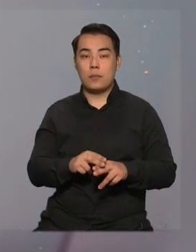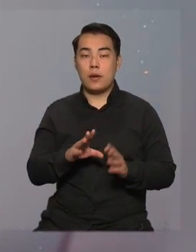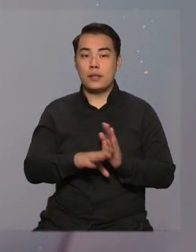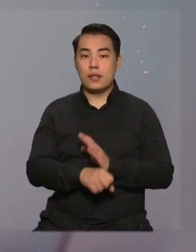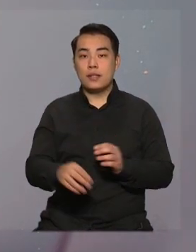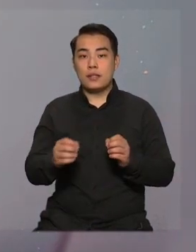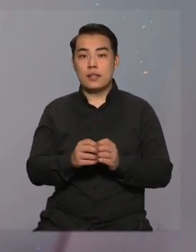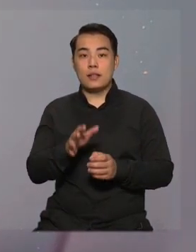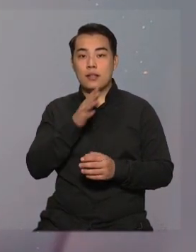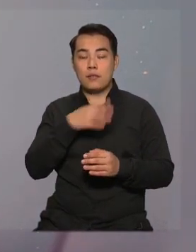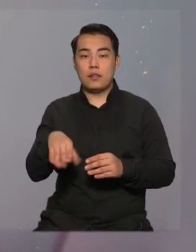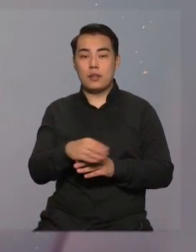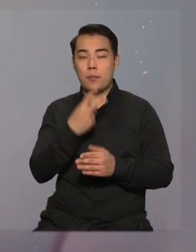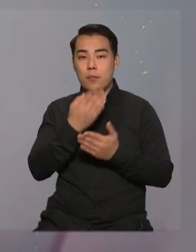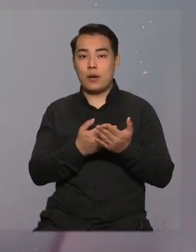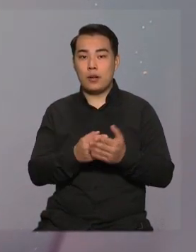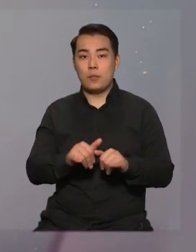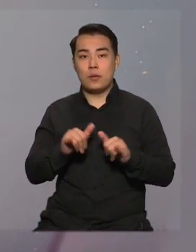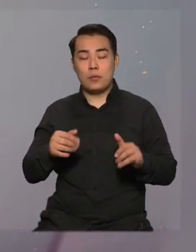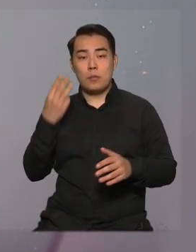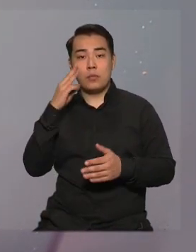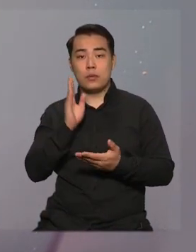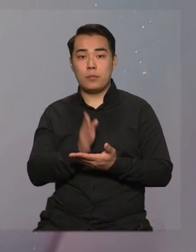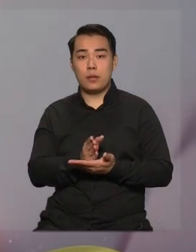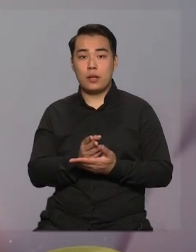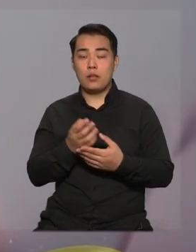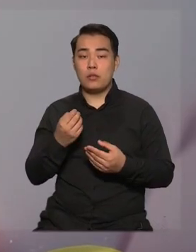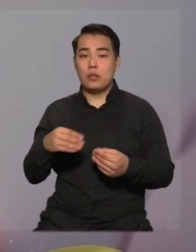последнего десятилетия бьют все рекорды по популярности.